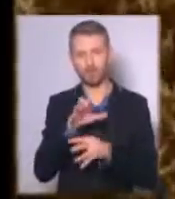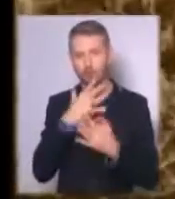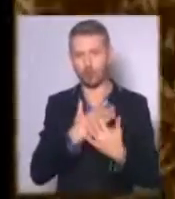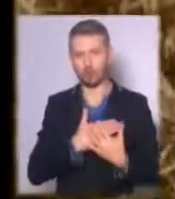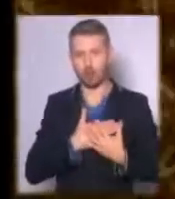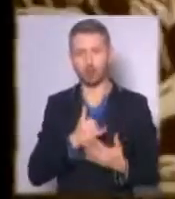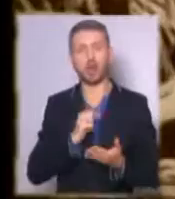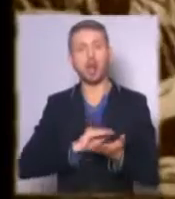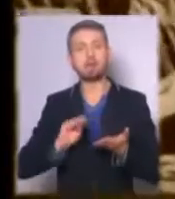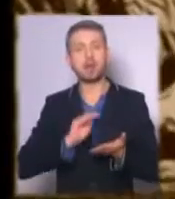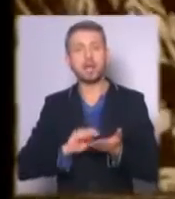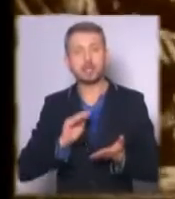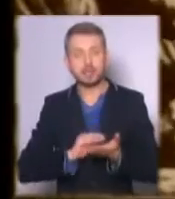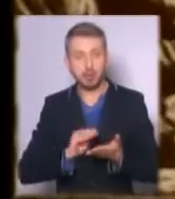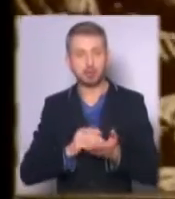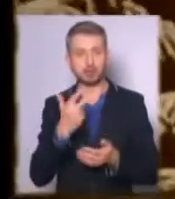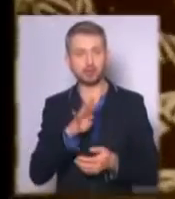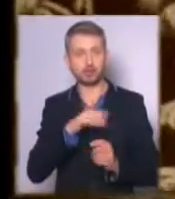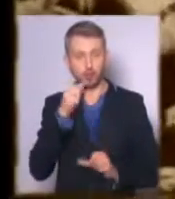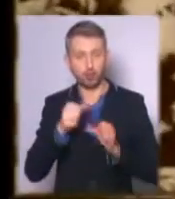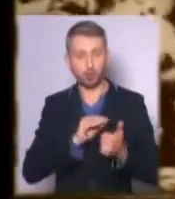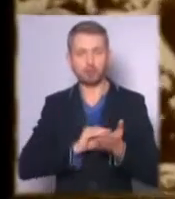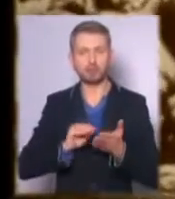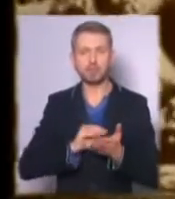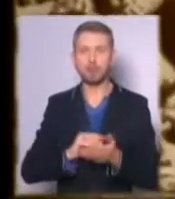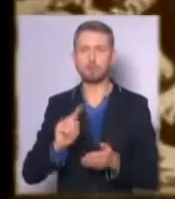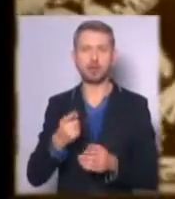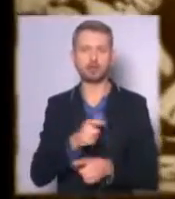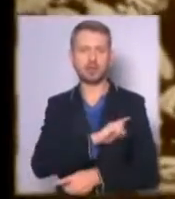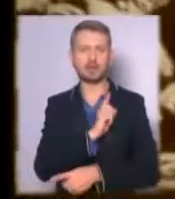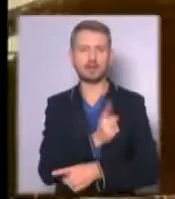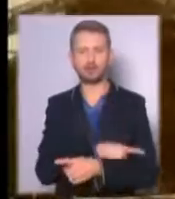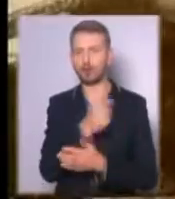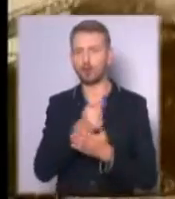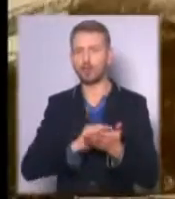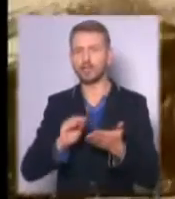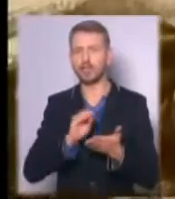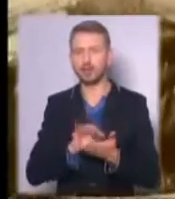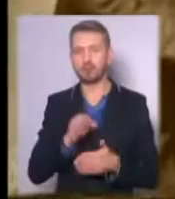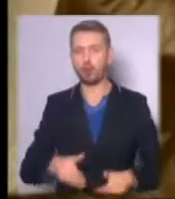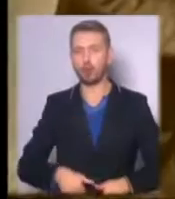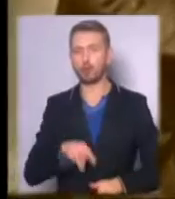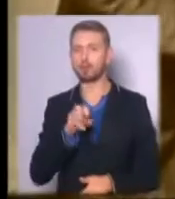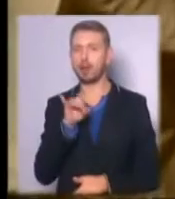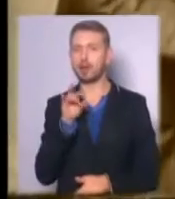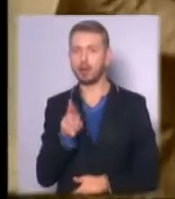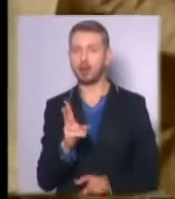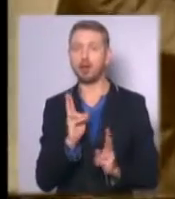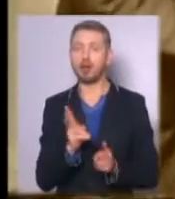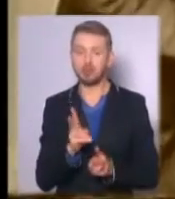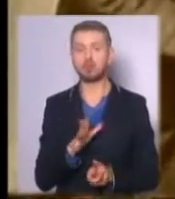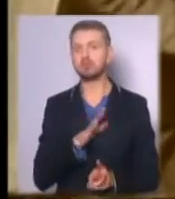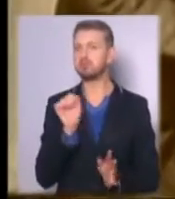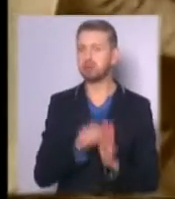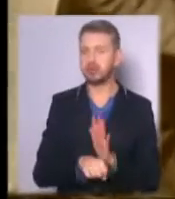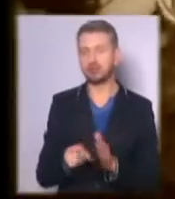Самчук 1934 року написав перший і найсильніший художній твір про голод «Марія». Дехто з них за правду заплатив життям чи свободою, так